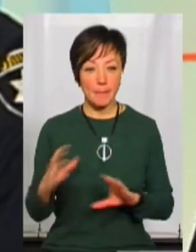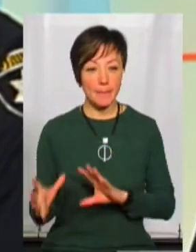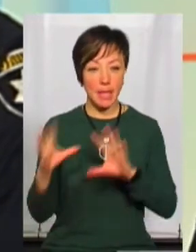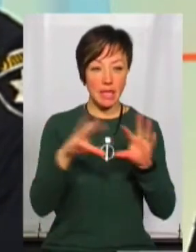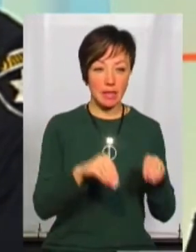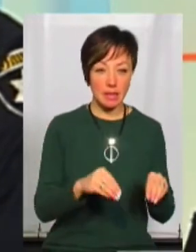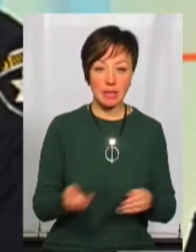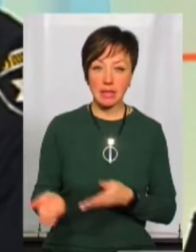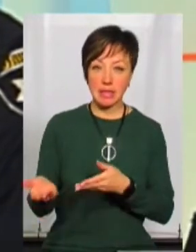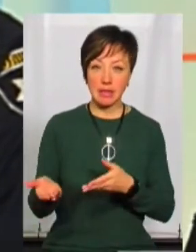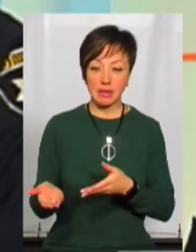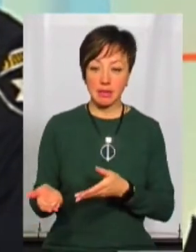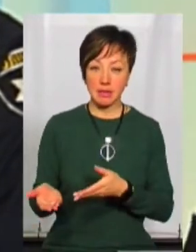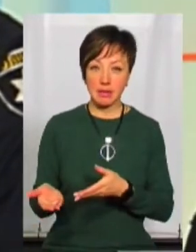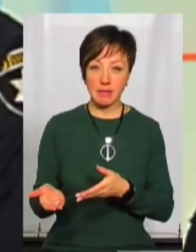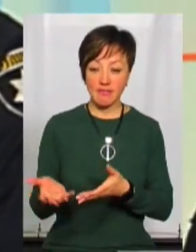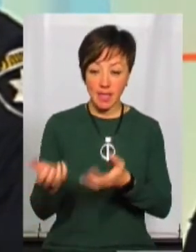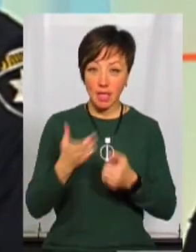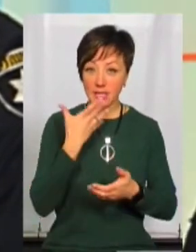переїхати, запросити сім'ю туди. Для